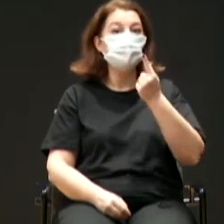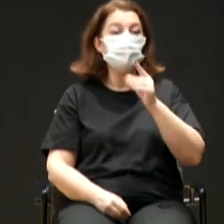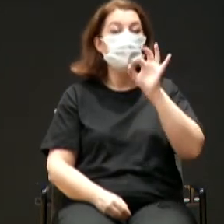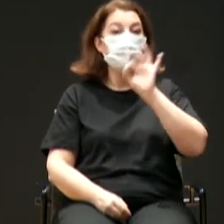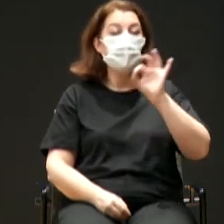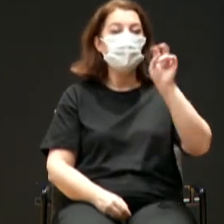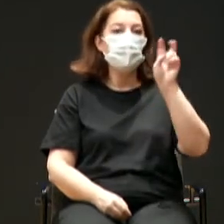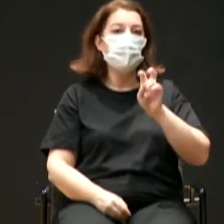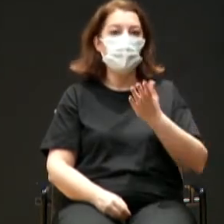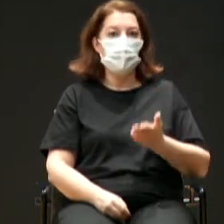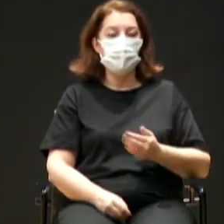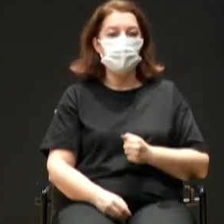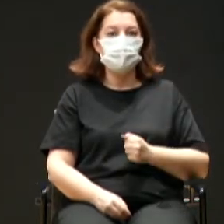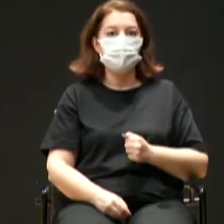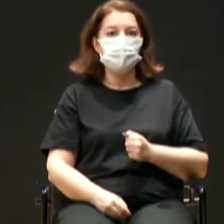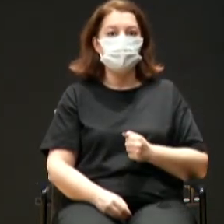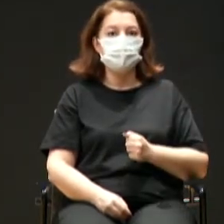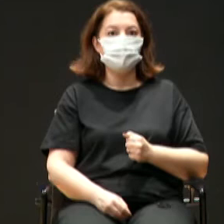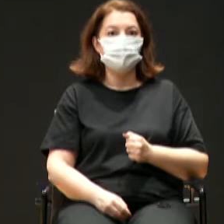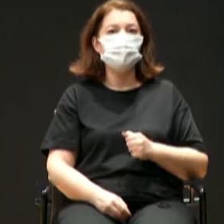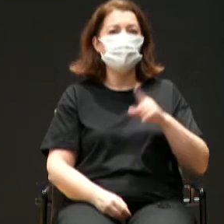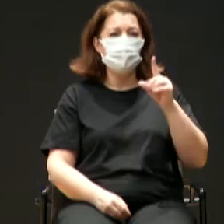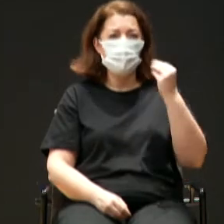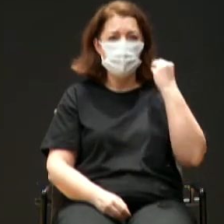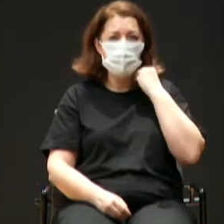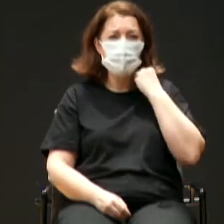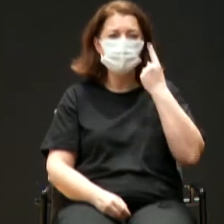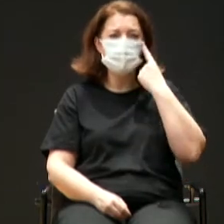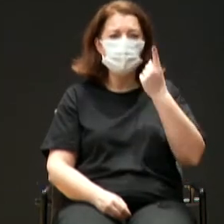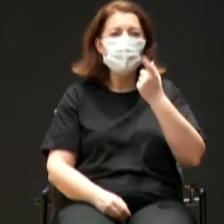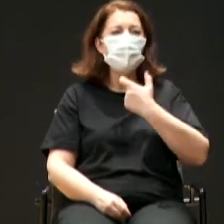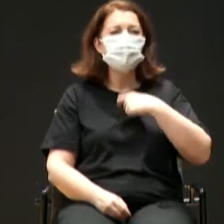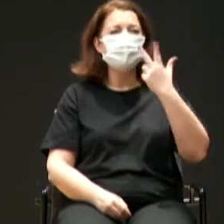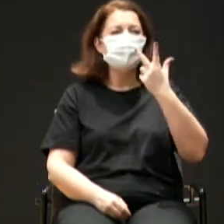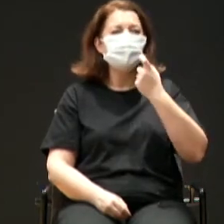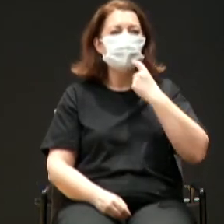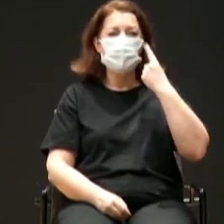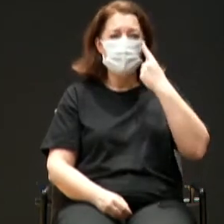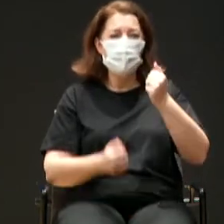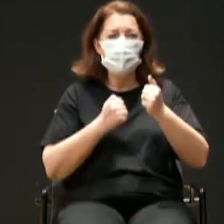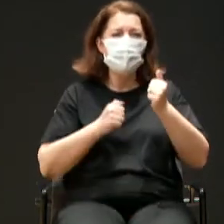milyar dolar. Tabii bu borç rakamlarının özellikle 3 yılda artışı olağanüstü.